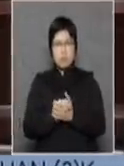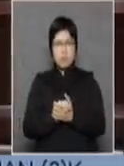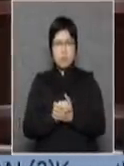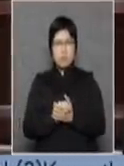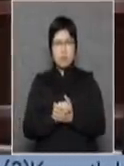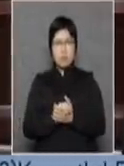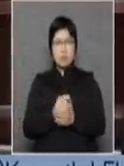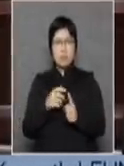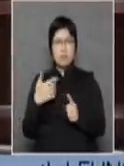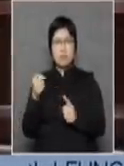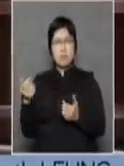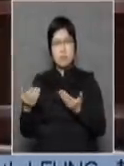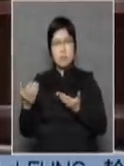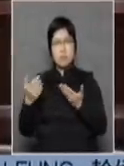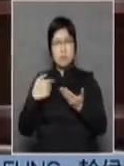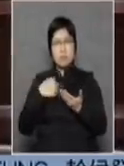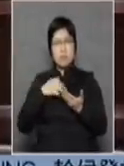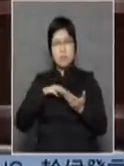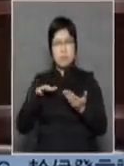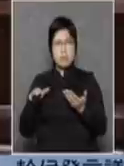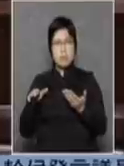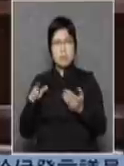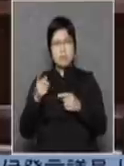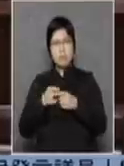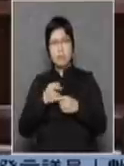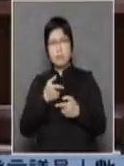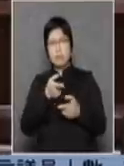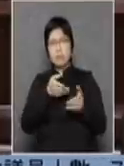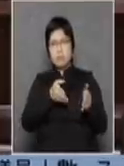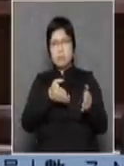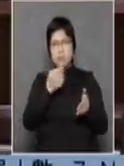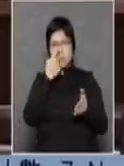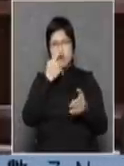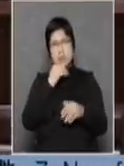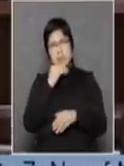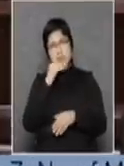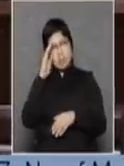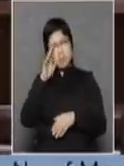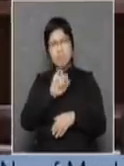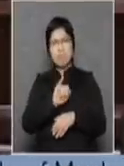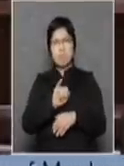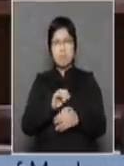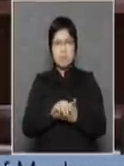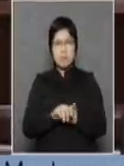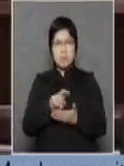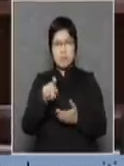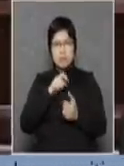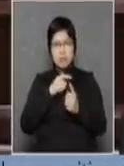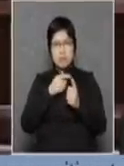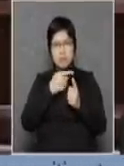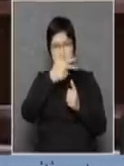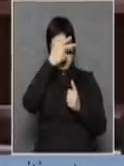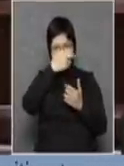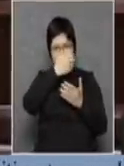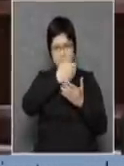主席，或许我哋真係唔应该对梁振英有咩期望嘅。因为你睇佢由个政纲